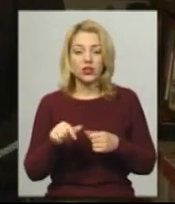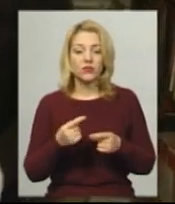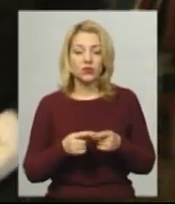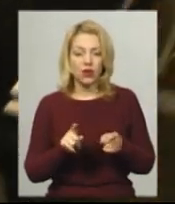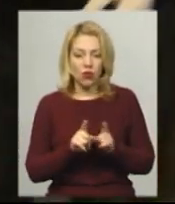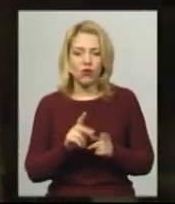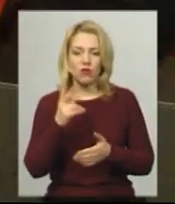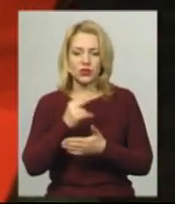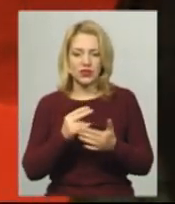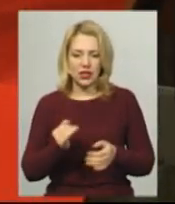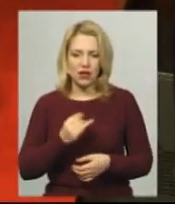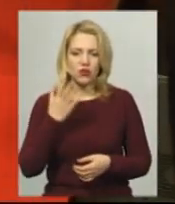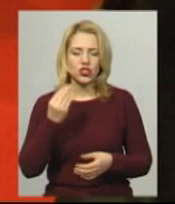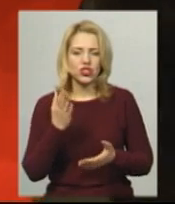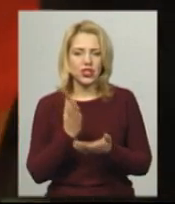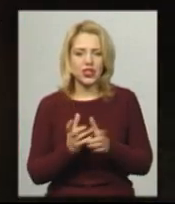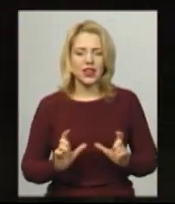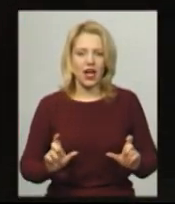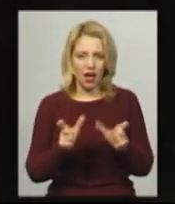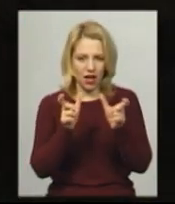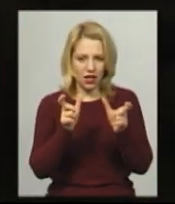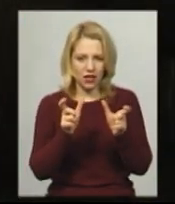дракона, на цих кахлях є і